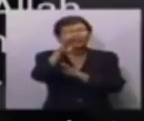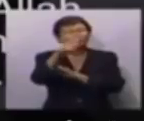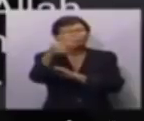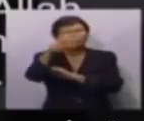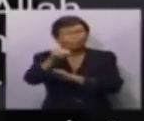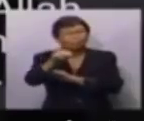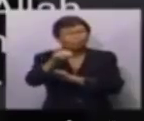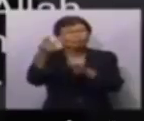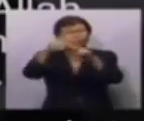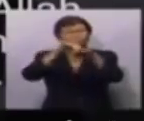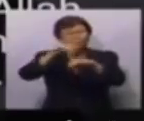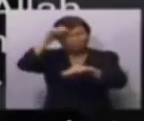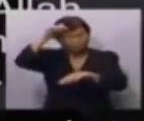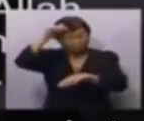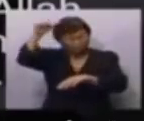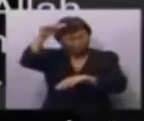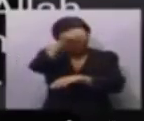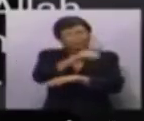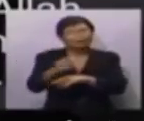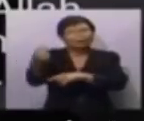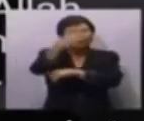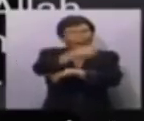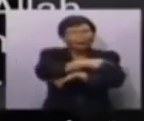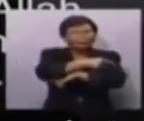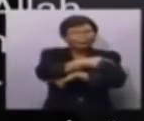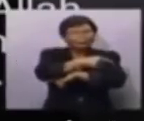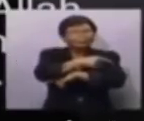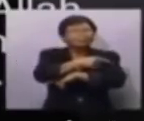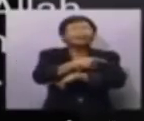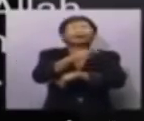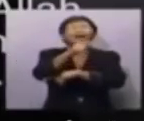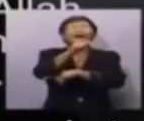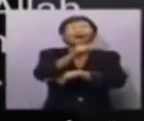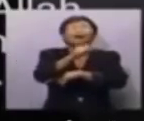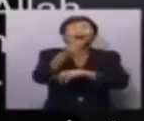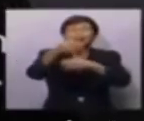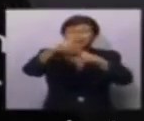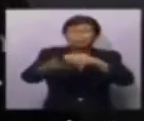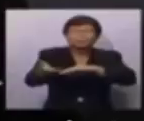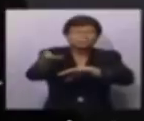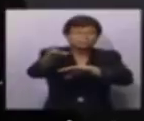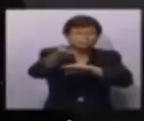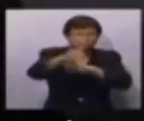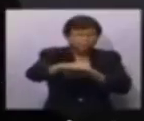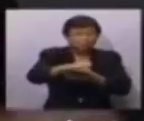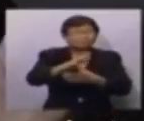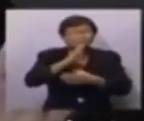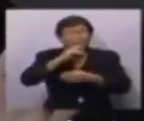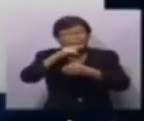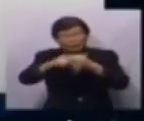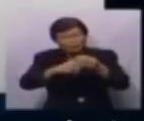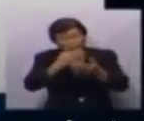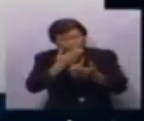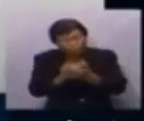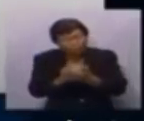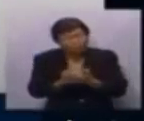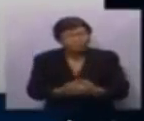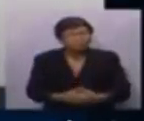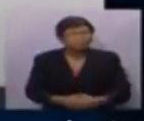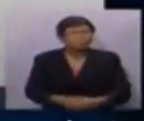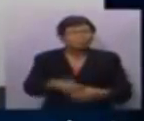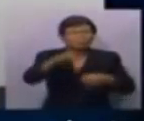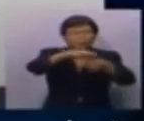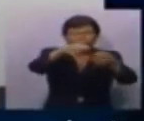liyasmut." Sesiapa yang beriman kepada Allah dan hari akhirat, hendaklah dia bercakap perkara baik ataupun diam. Bagi